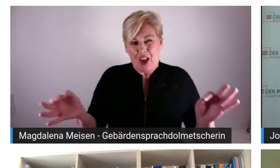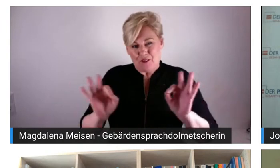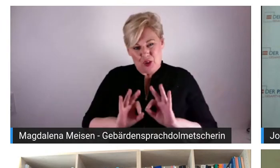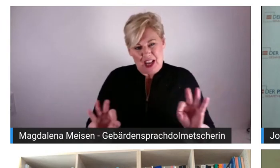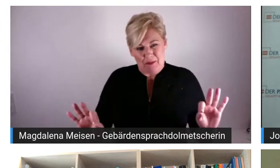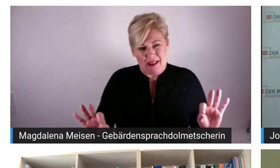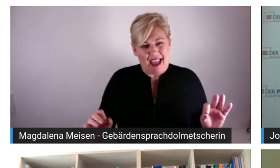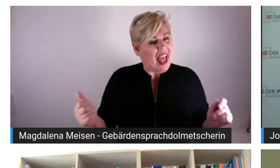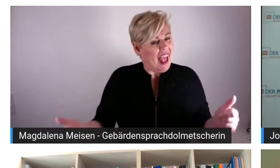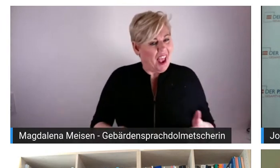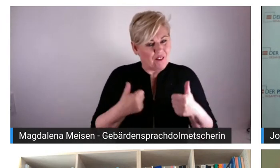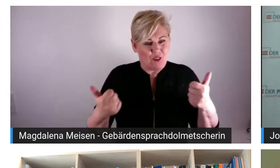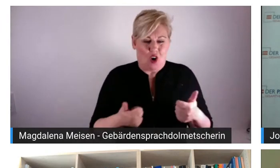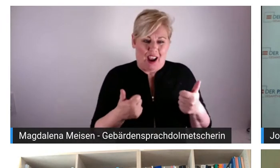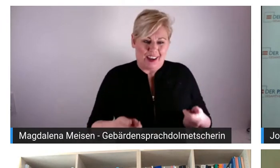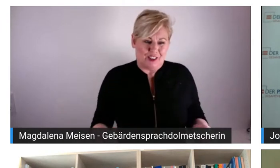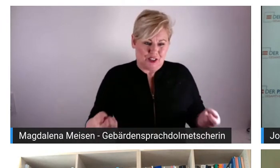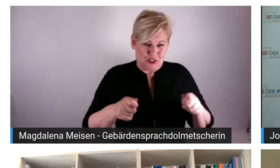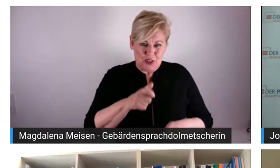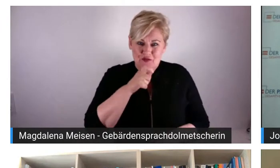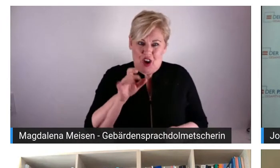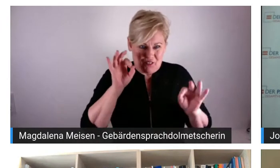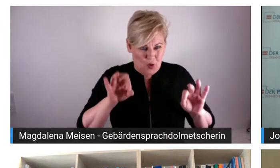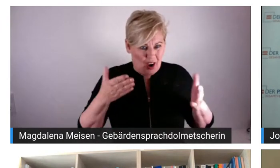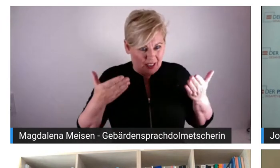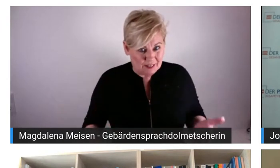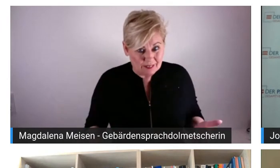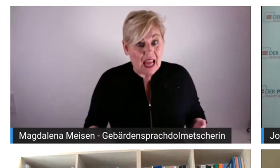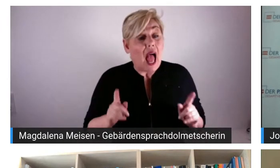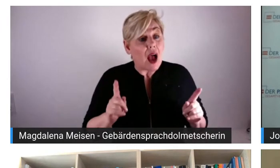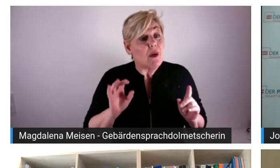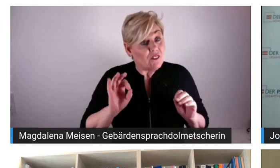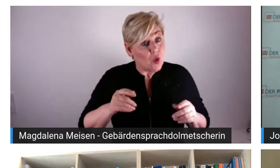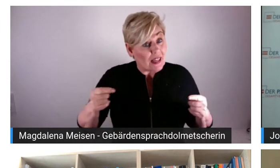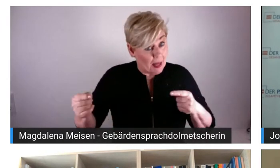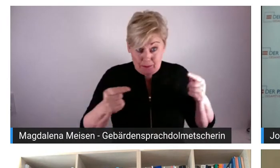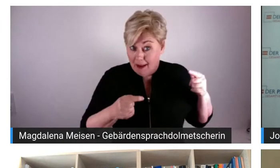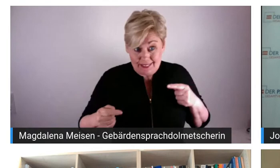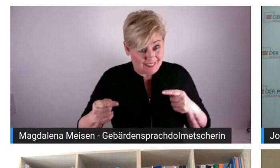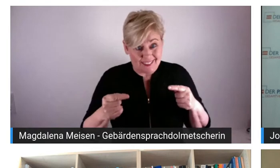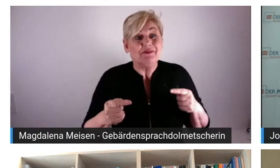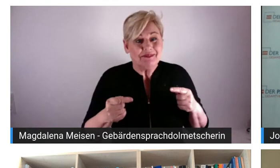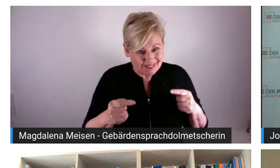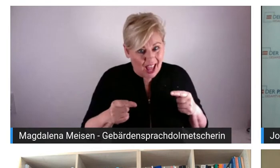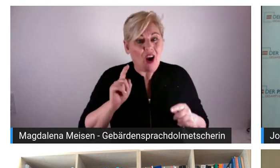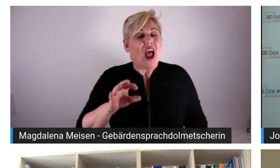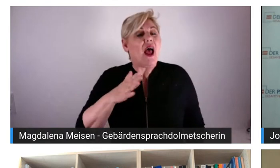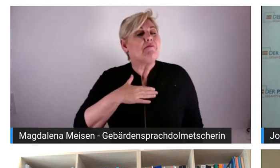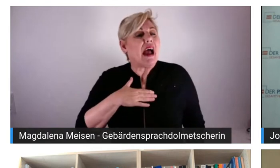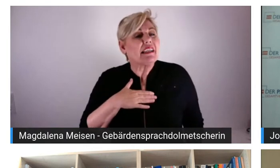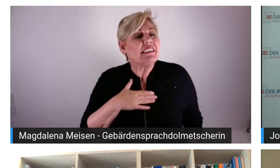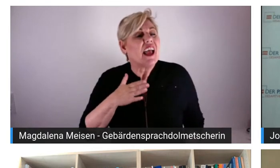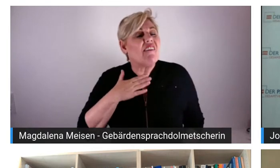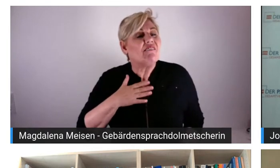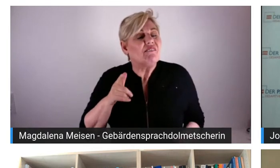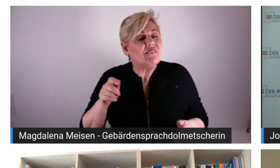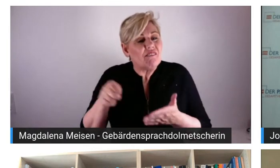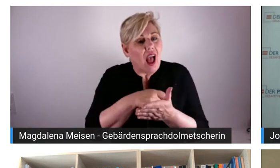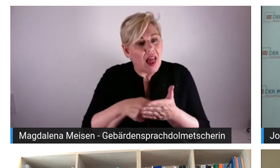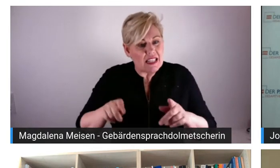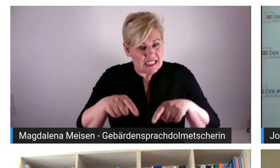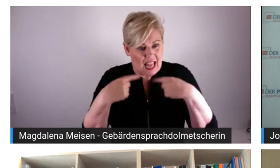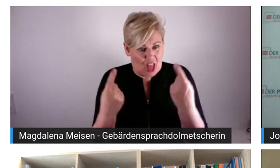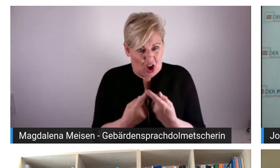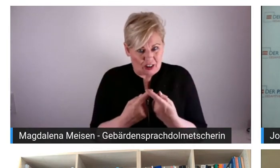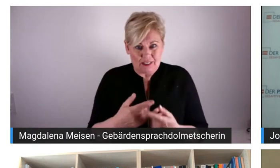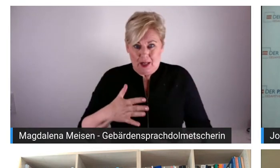ein hervorragendes Schlusswort für den Moment, aber nicht für die Debatte und auch nicht für die paritätischen Wahlsalons. Erstmal von